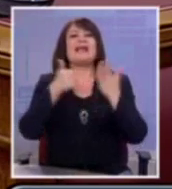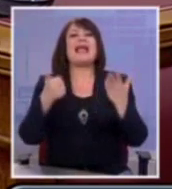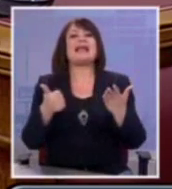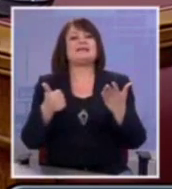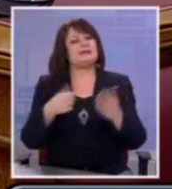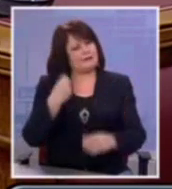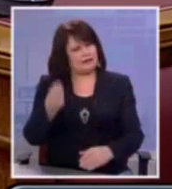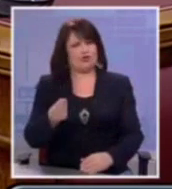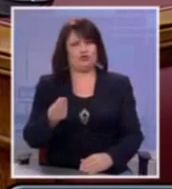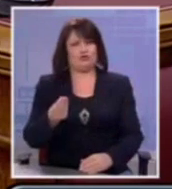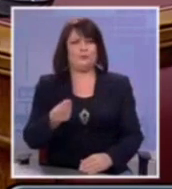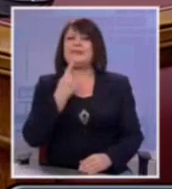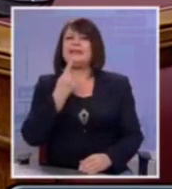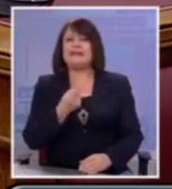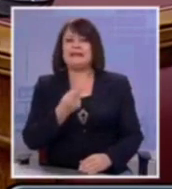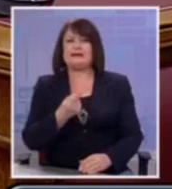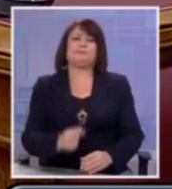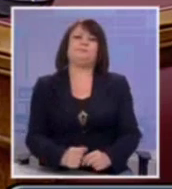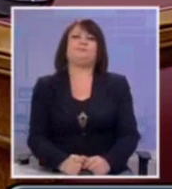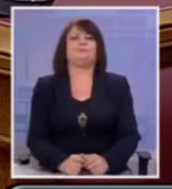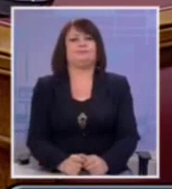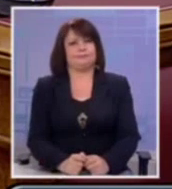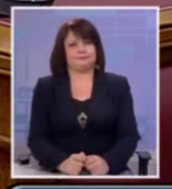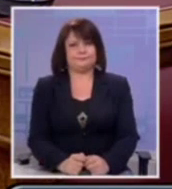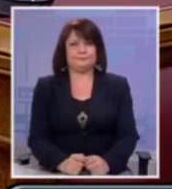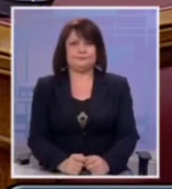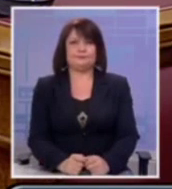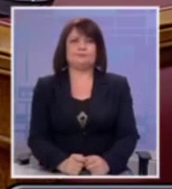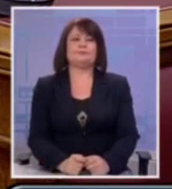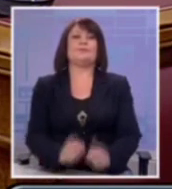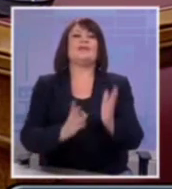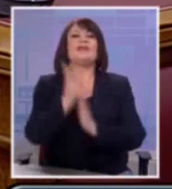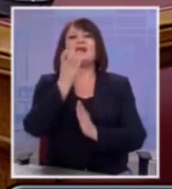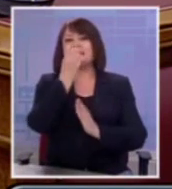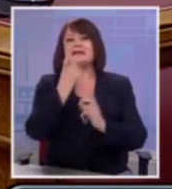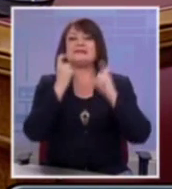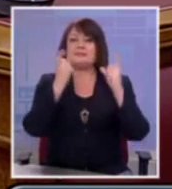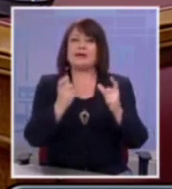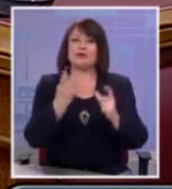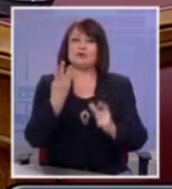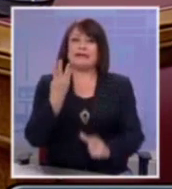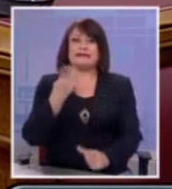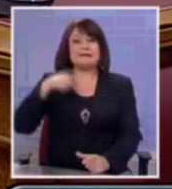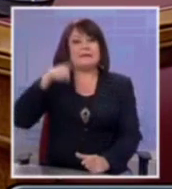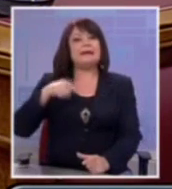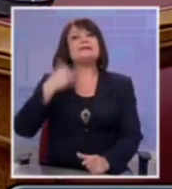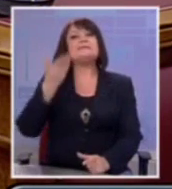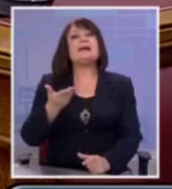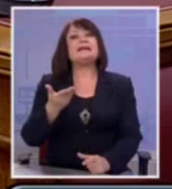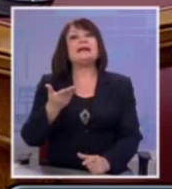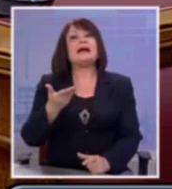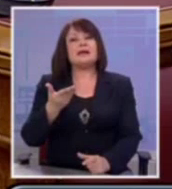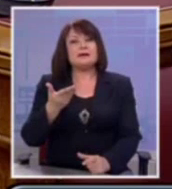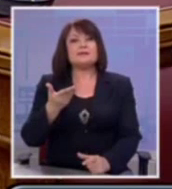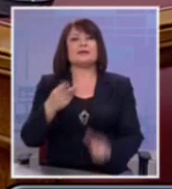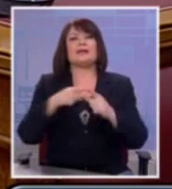καταθέσω. On May 13. Στις 13 Μαΐου, τέσσερις μέρες μετά το Δουσού για